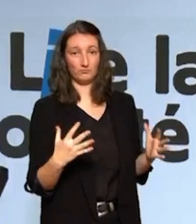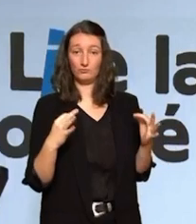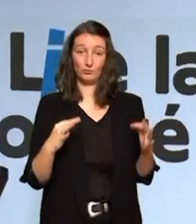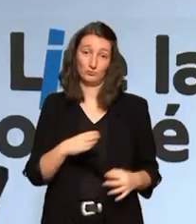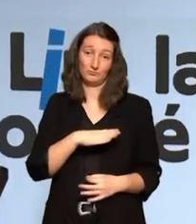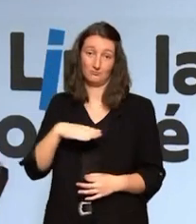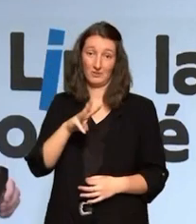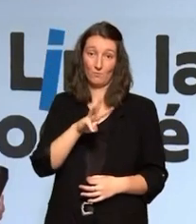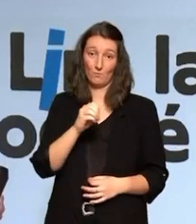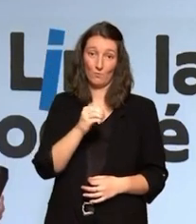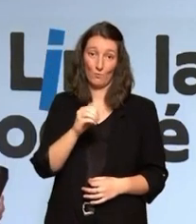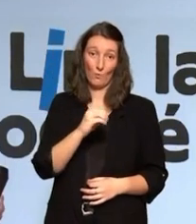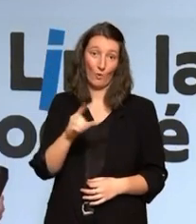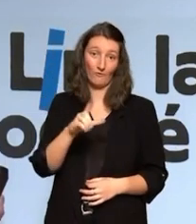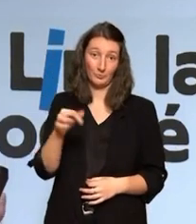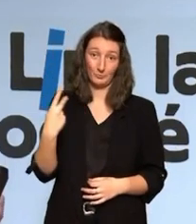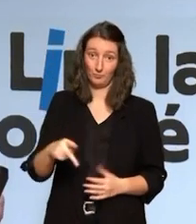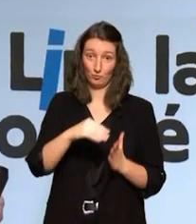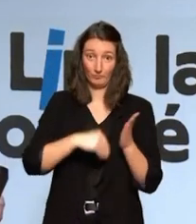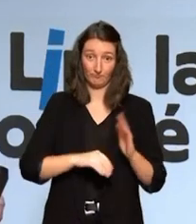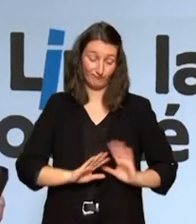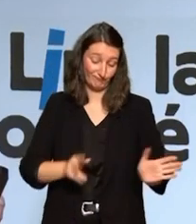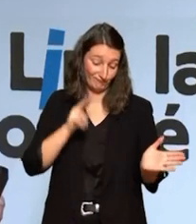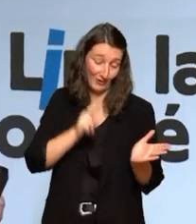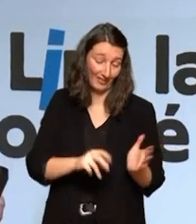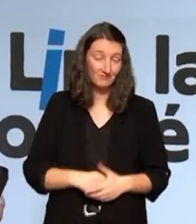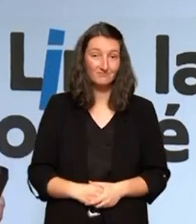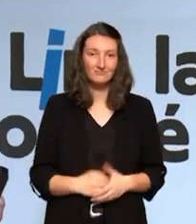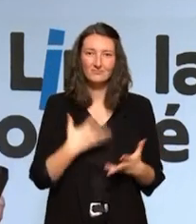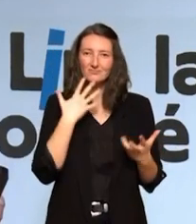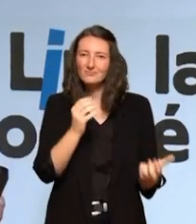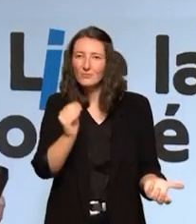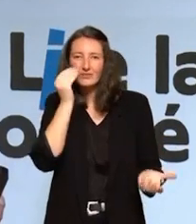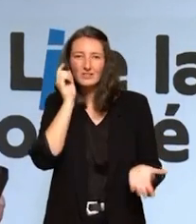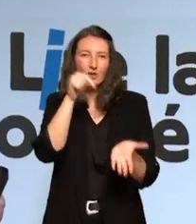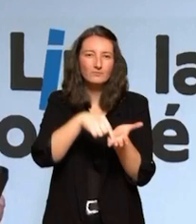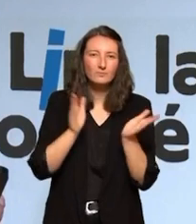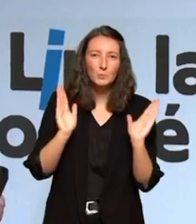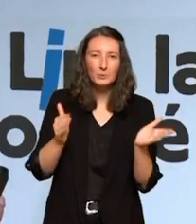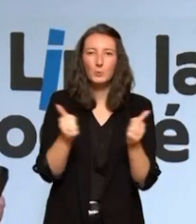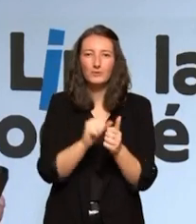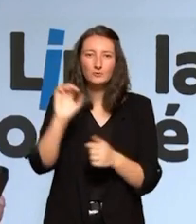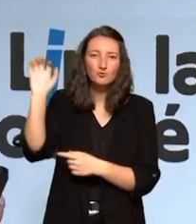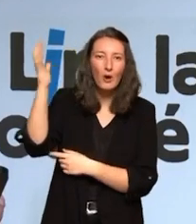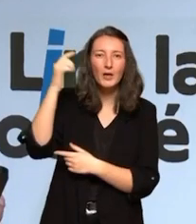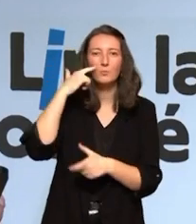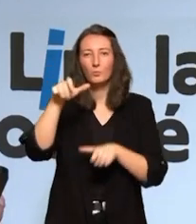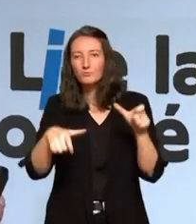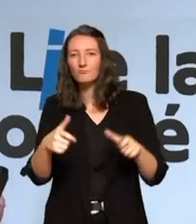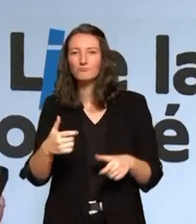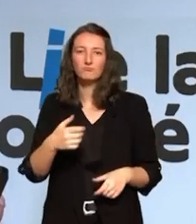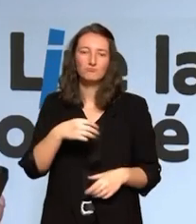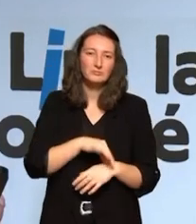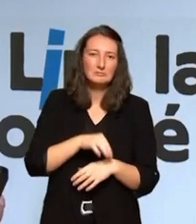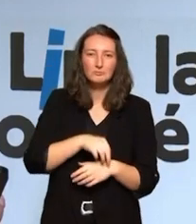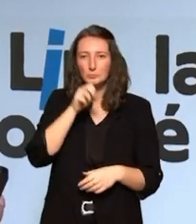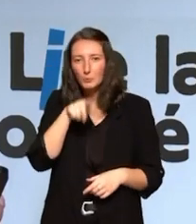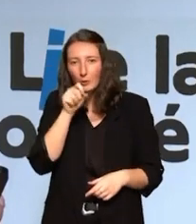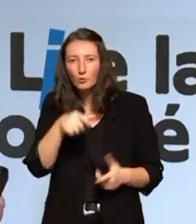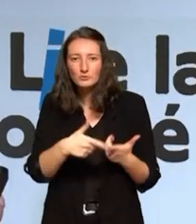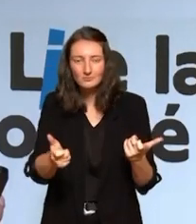dans un sanatorium au début du XXe siècle, et comment on y rêve, et comment on essaye de se reconstruire, et